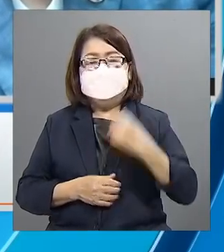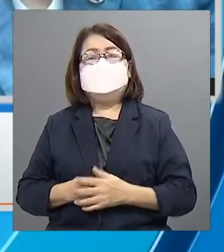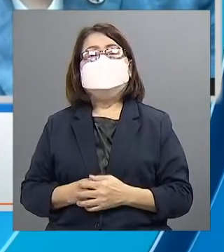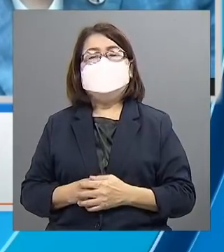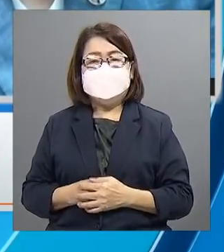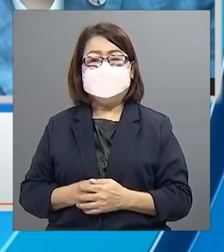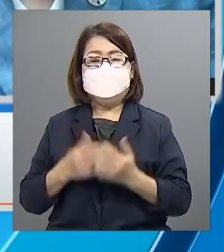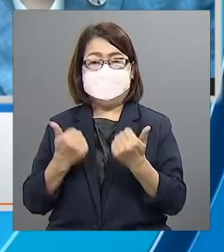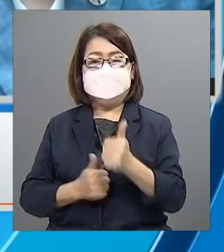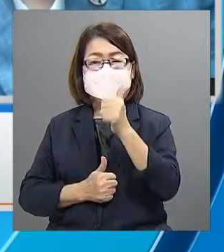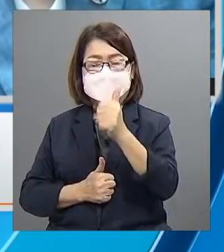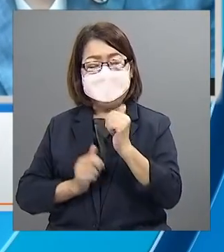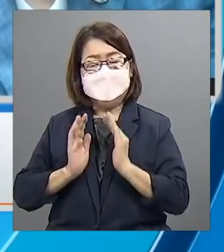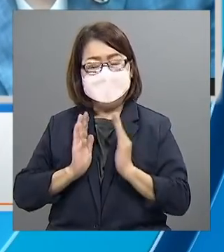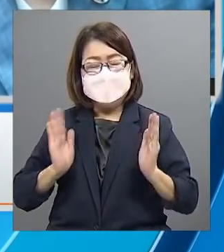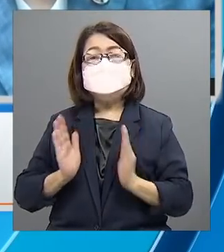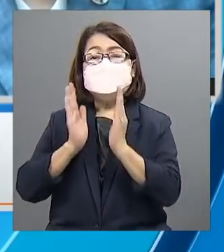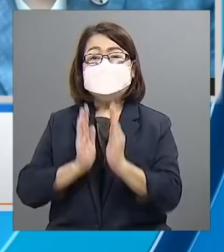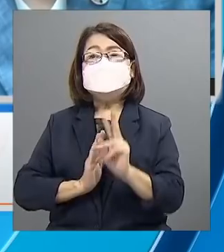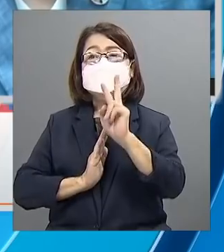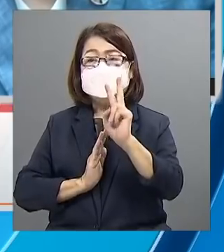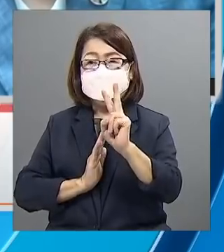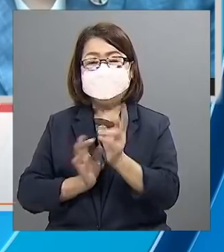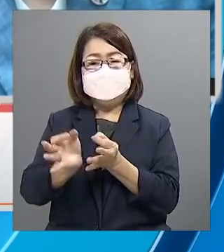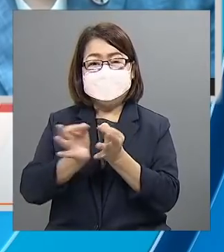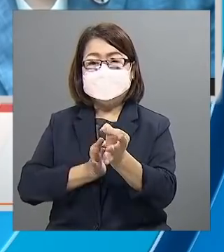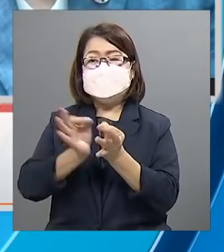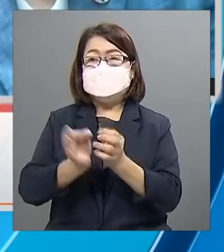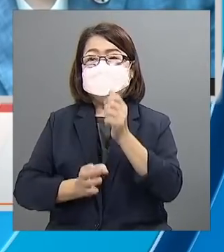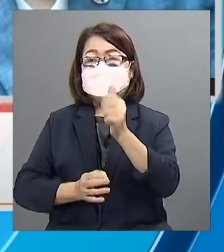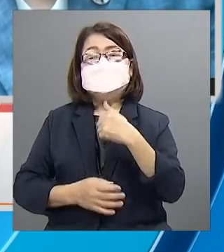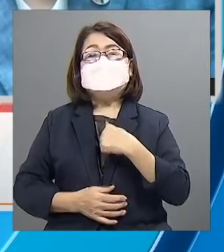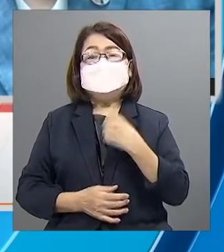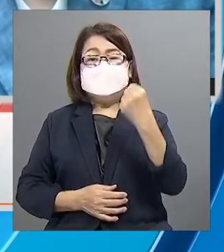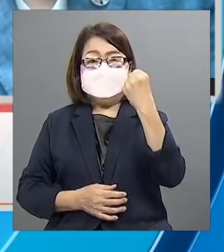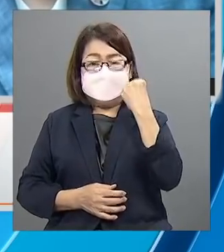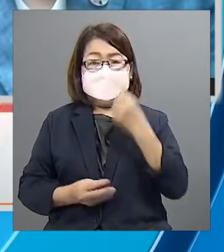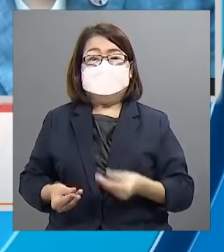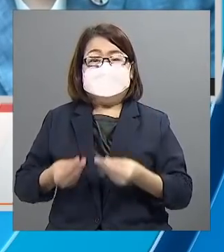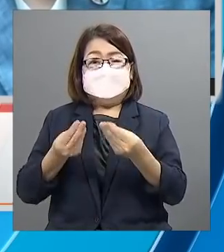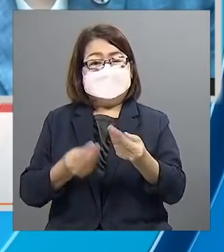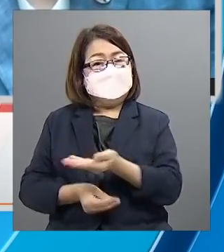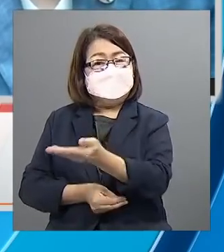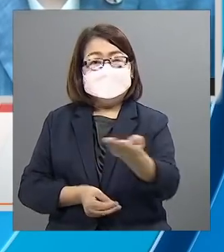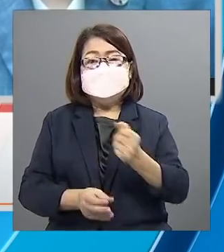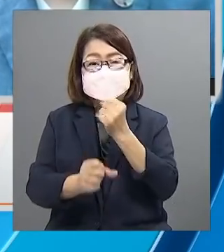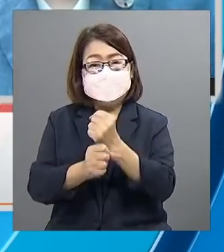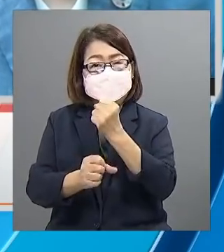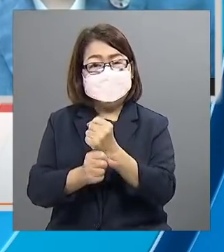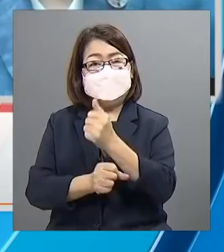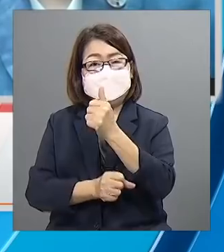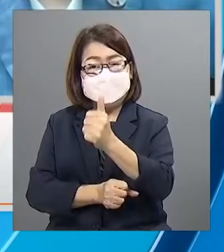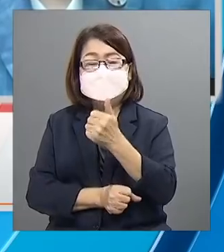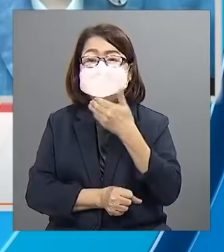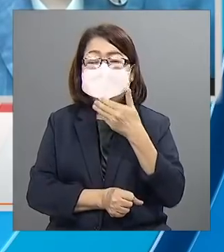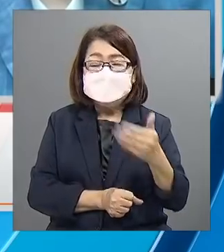อบพระคุณทั้งสองท่านมากๆเลยนะครับแล้วก็ขอเป็นกำลังใจนะครับให้ปฏิบัติงานปฏิบัติหน้าที่แบบนี้ต่อไปและถ้าเกิดมีอะไรใหม่ๆจ